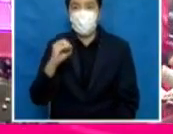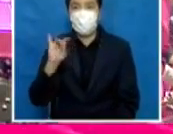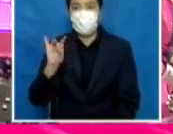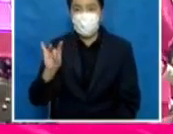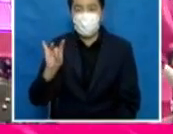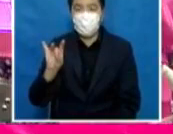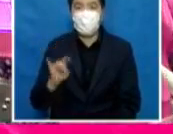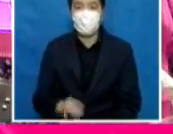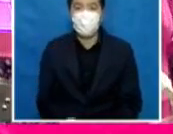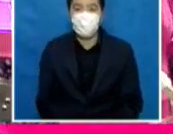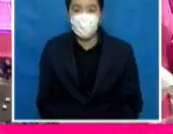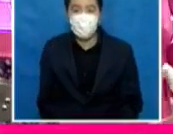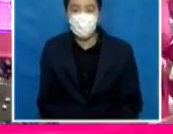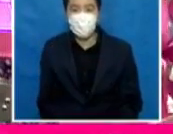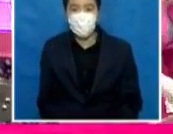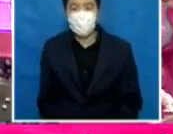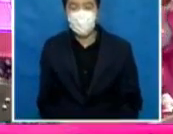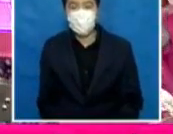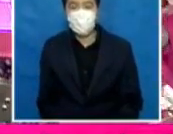7066808